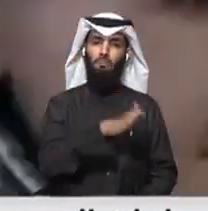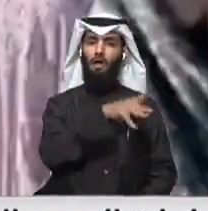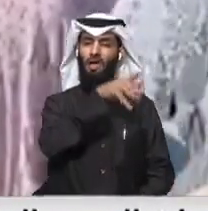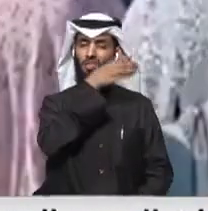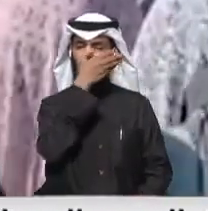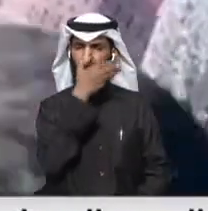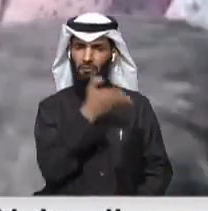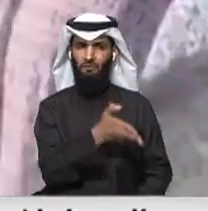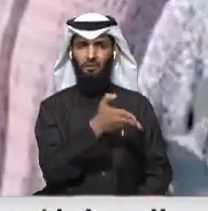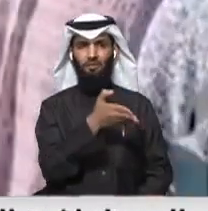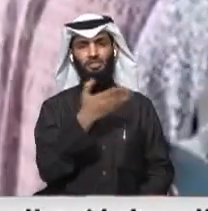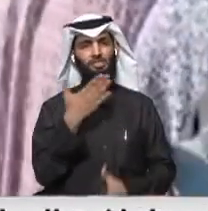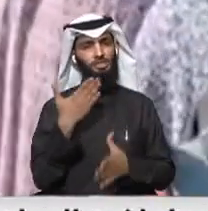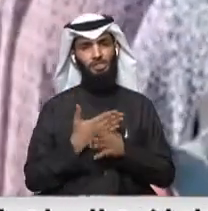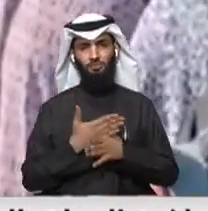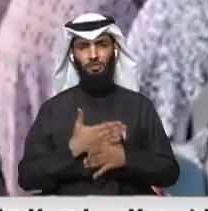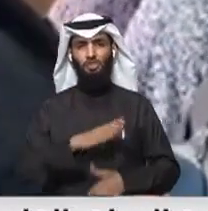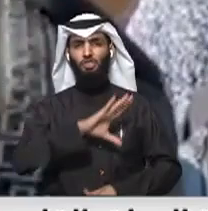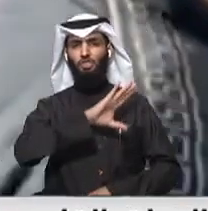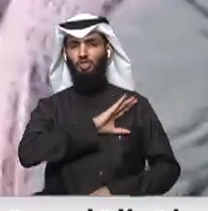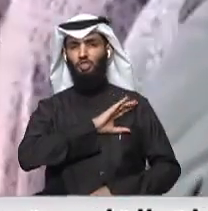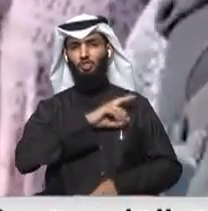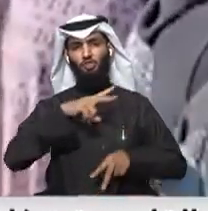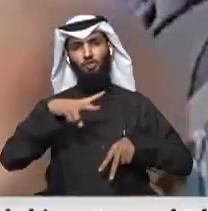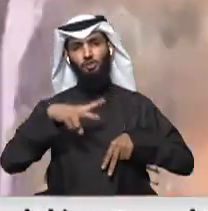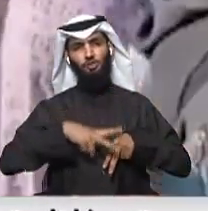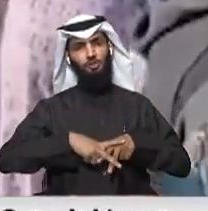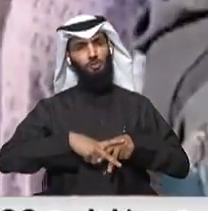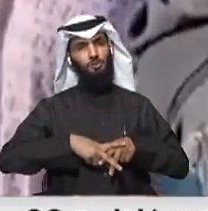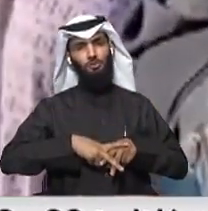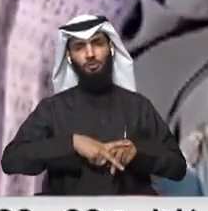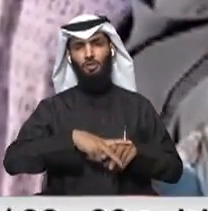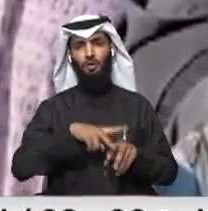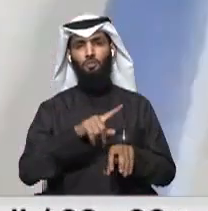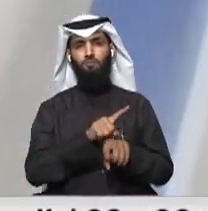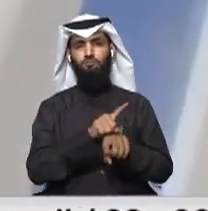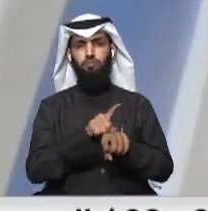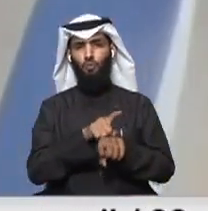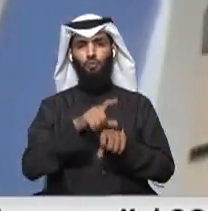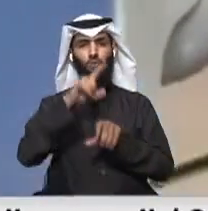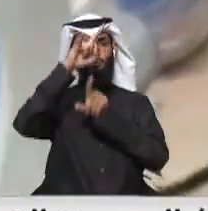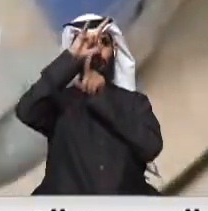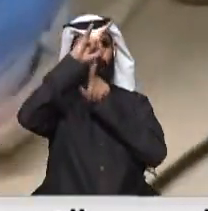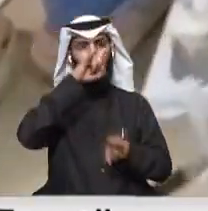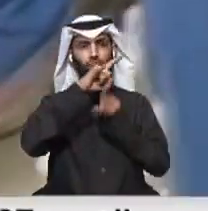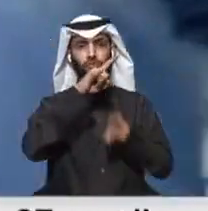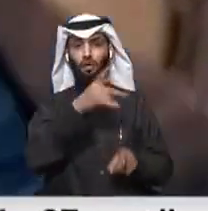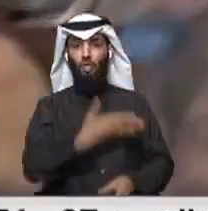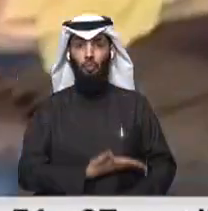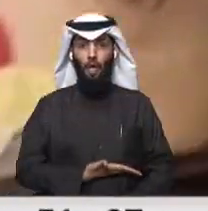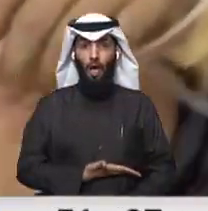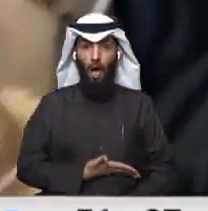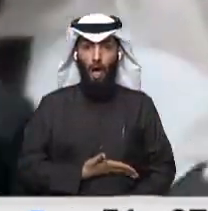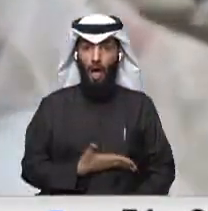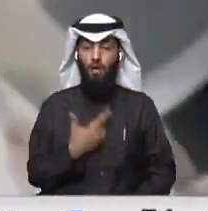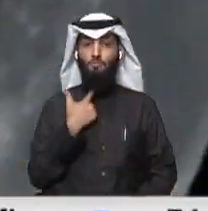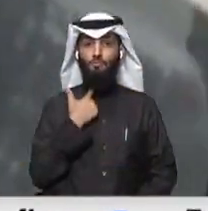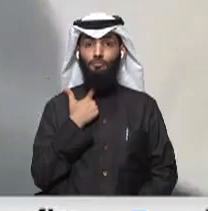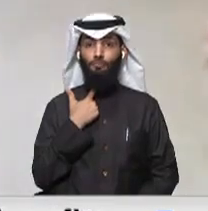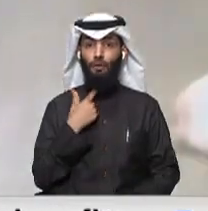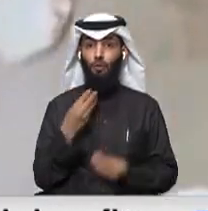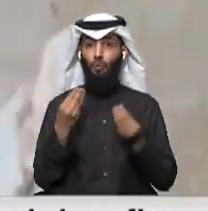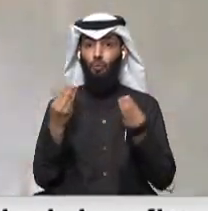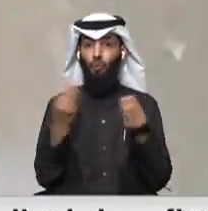الإسرائيلي يرتكب مجزرة مروعة بحق آلاف الأفواه الجائعة التي كانت تنتظر المساعدات